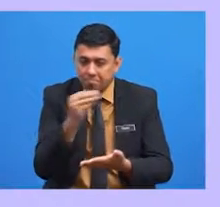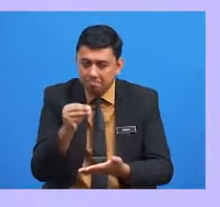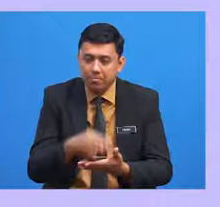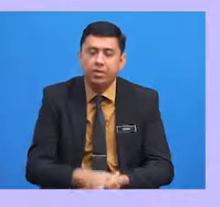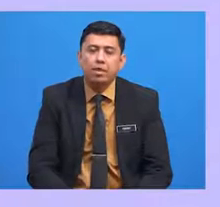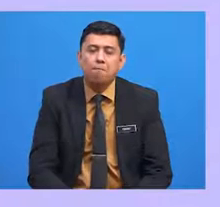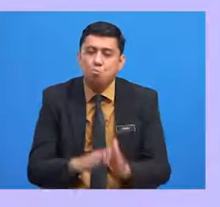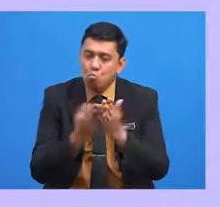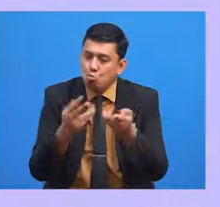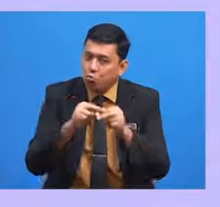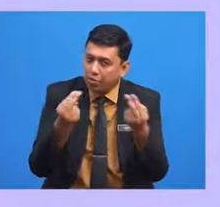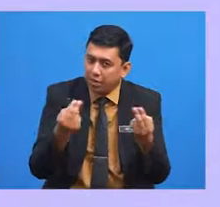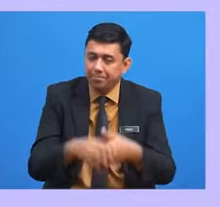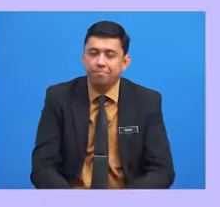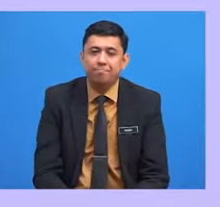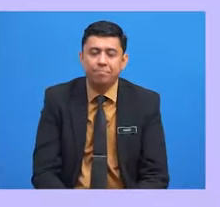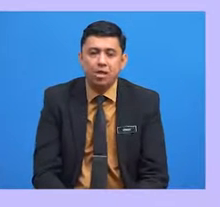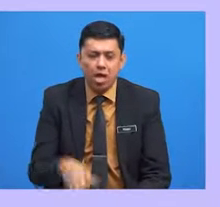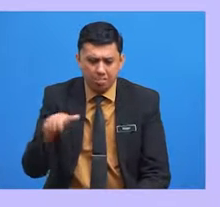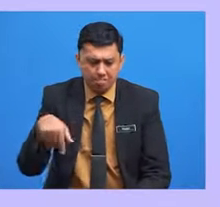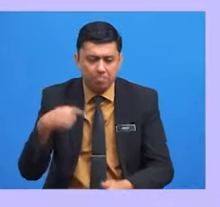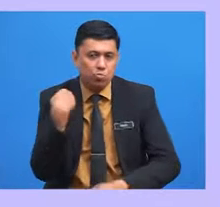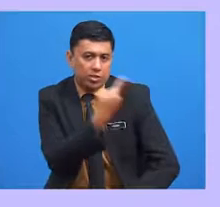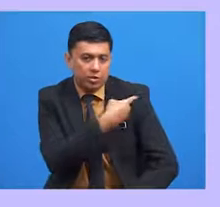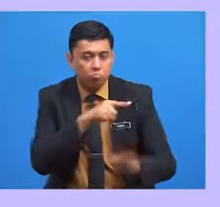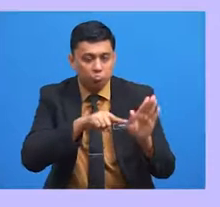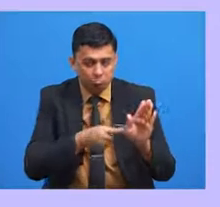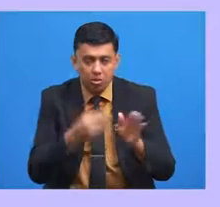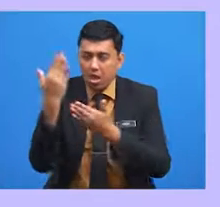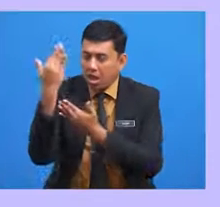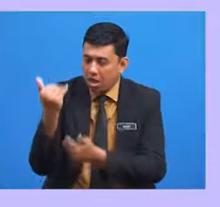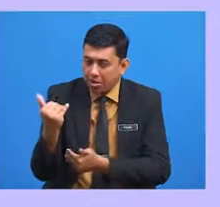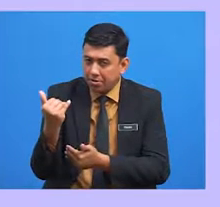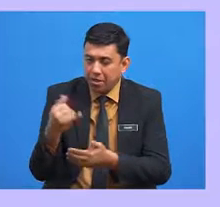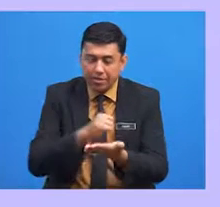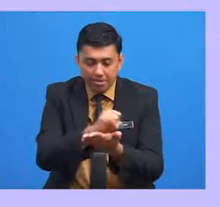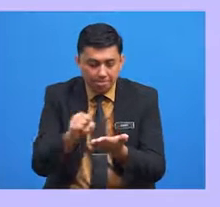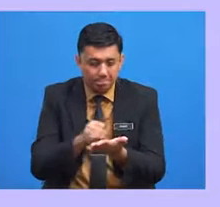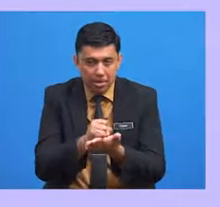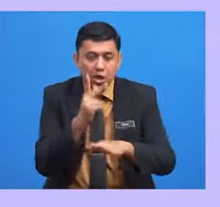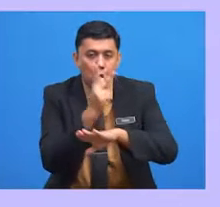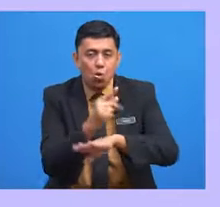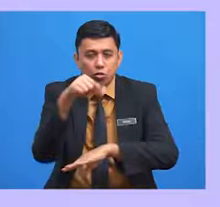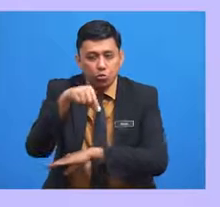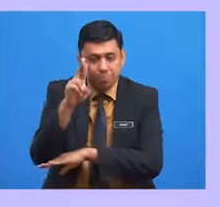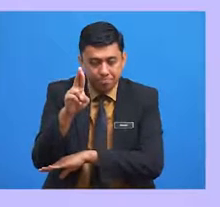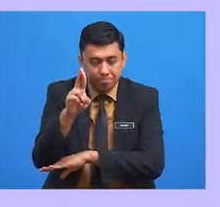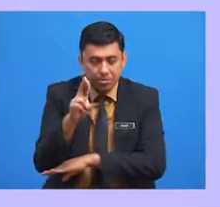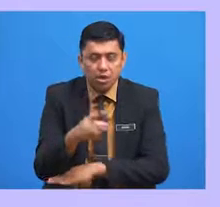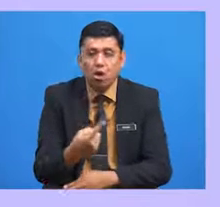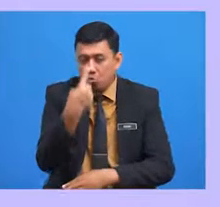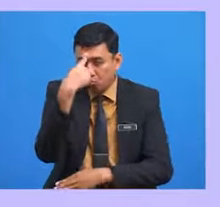kita mulakan pembelajaran kita pada hari ini, diharapkan murid-murid dapat imbas kod QR pada paparan skrin untuk